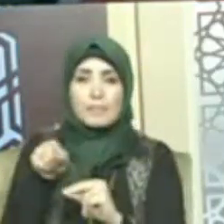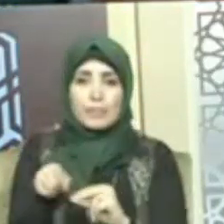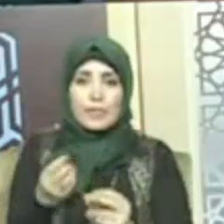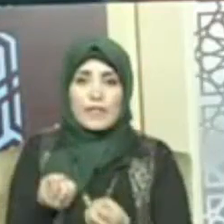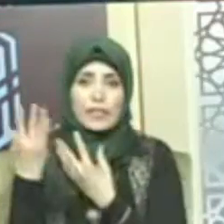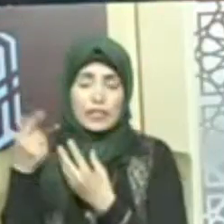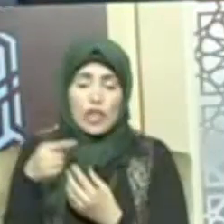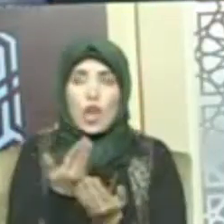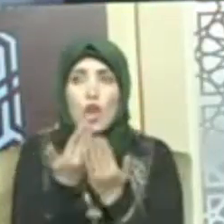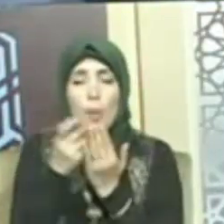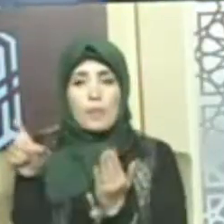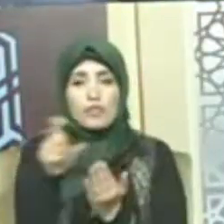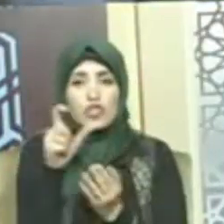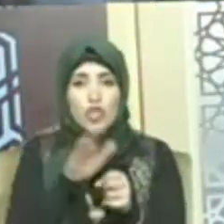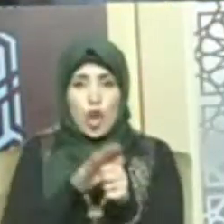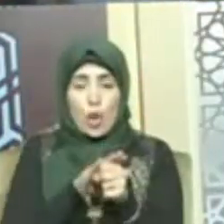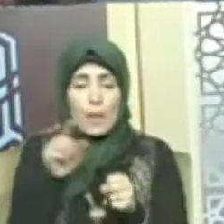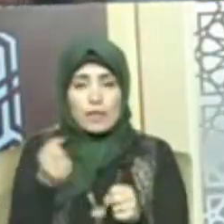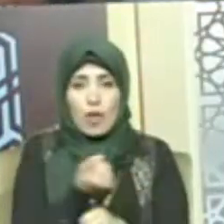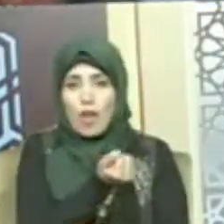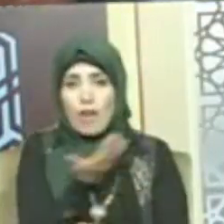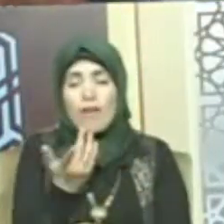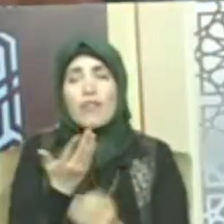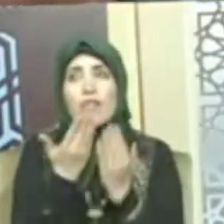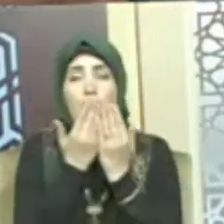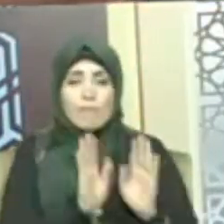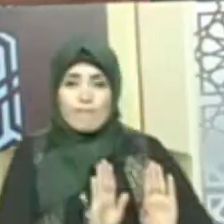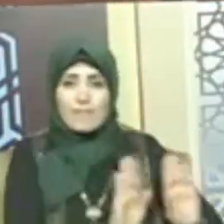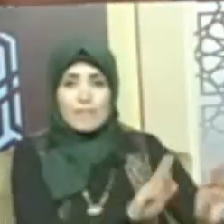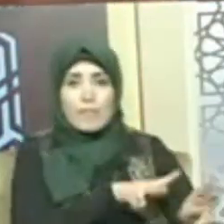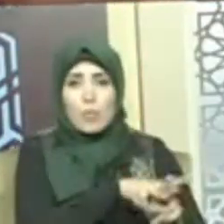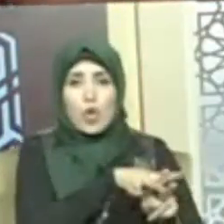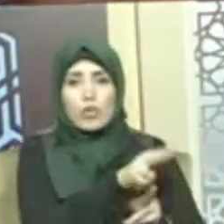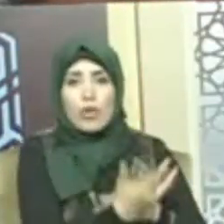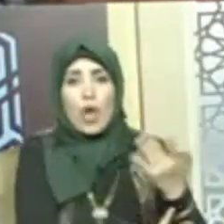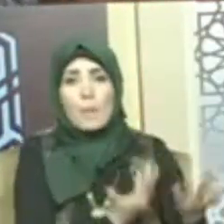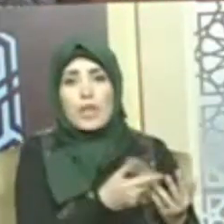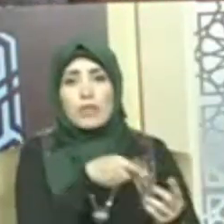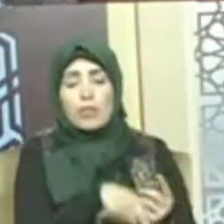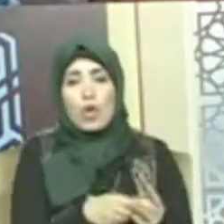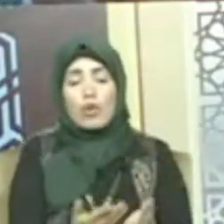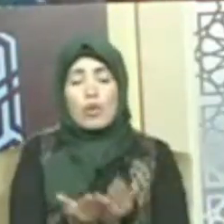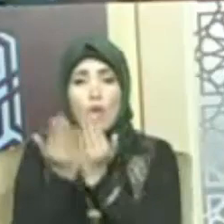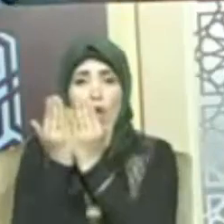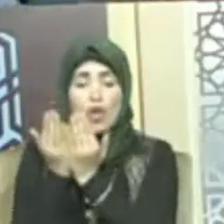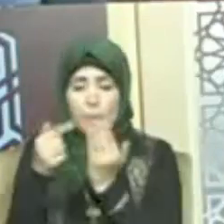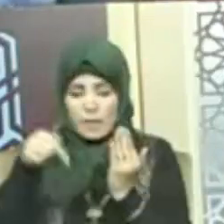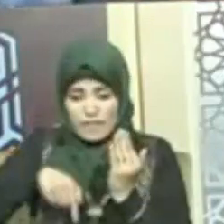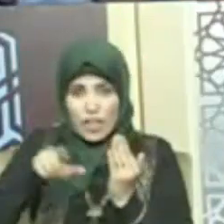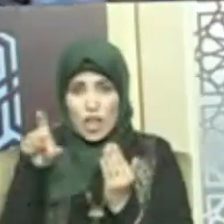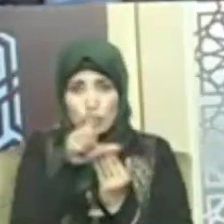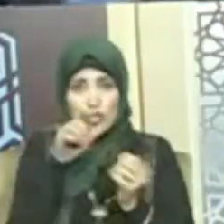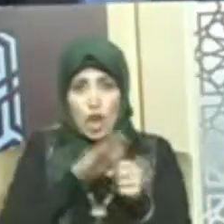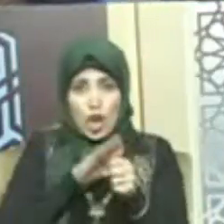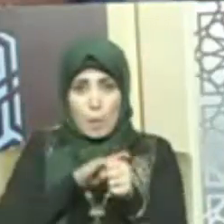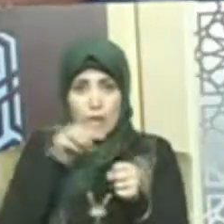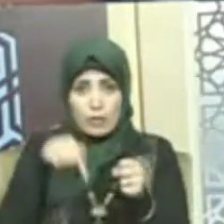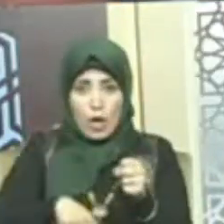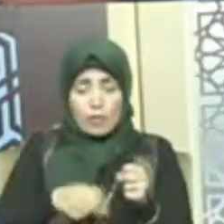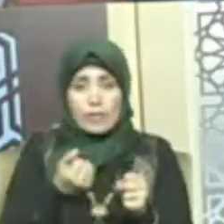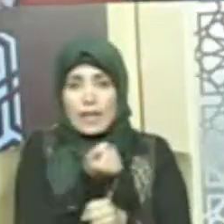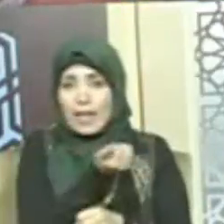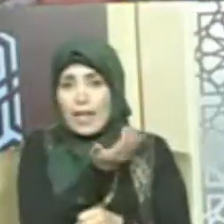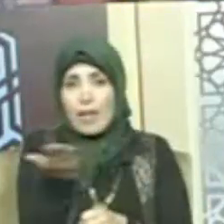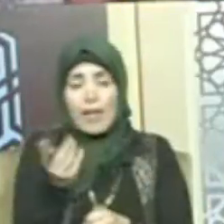هذا الشهر الكريم من عتقائك من النار، اللهم اجعلنا في هذا الشهر الكريم